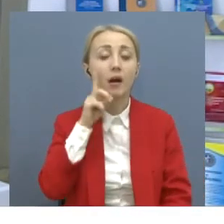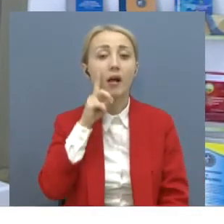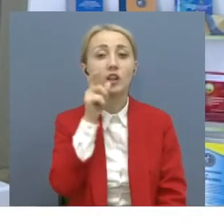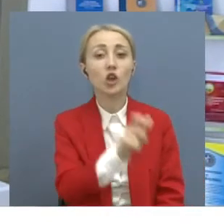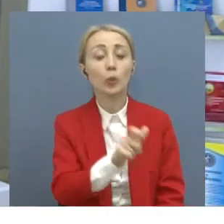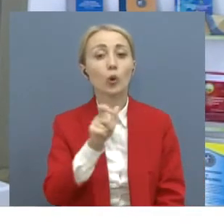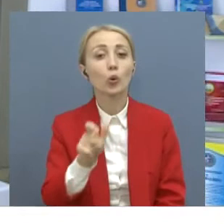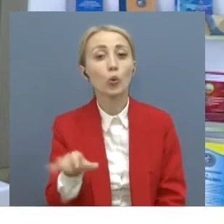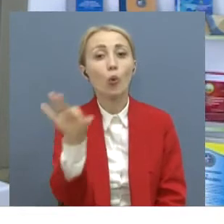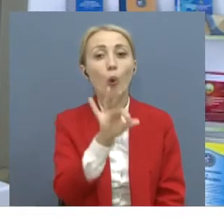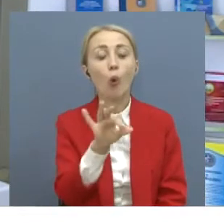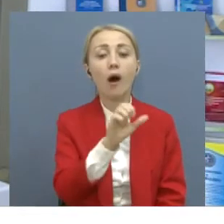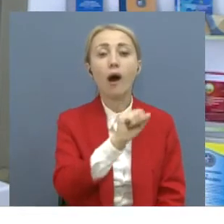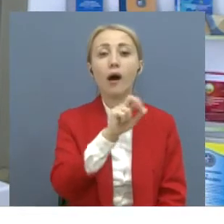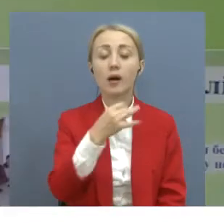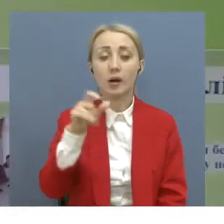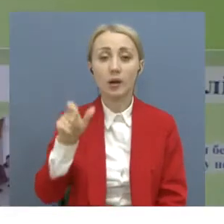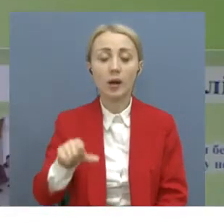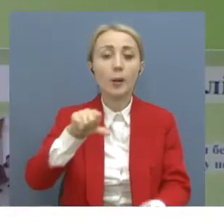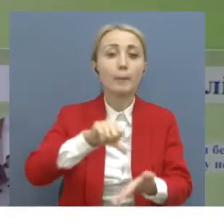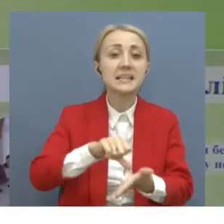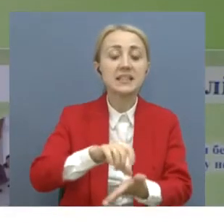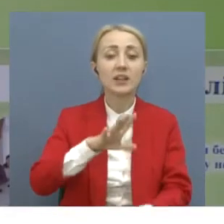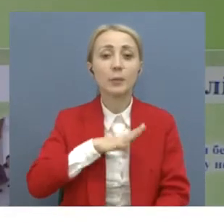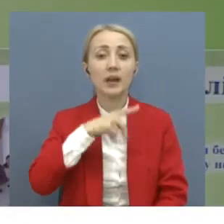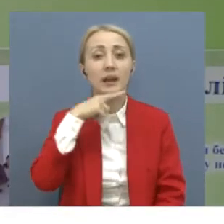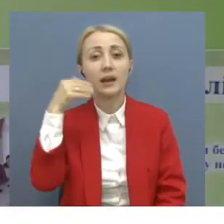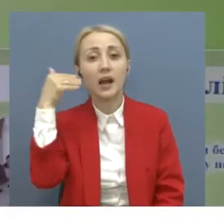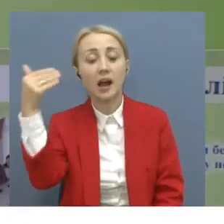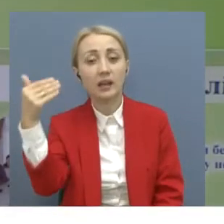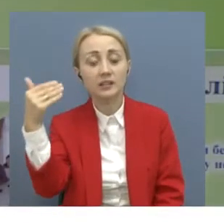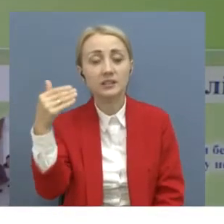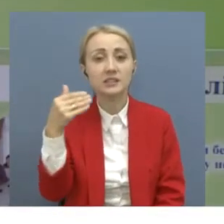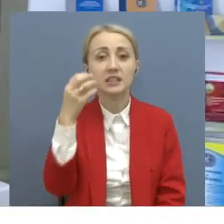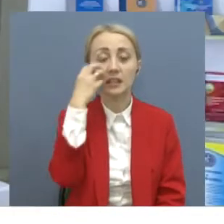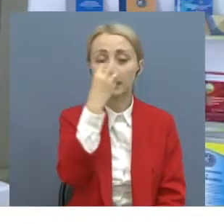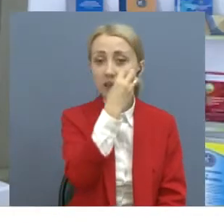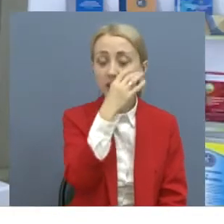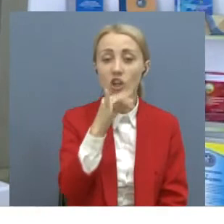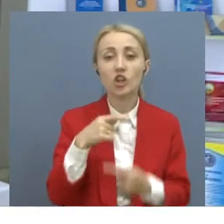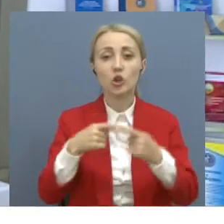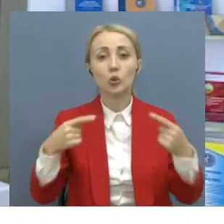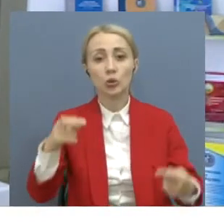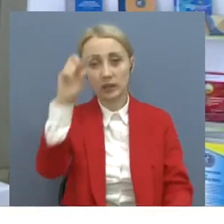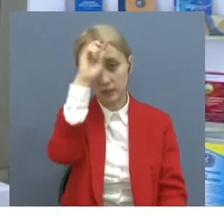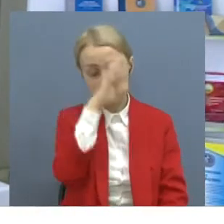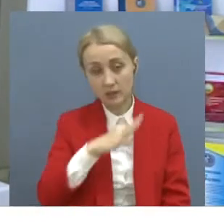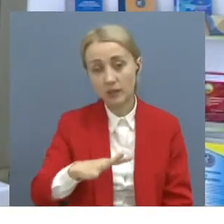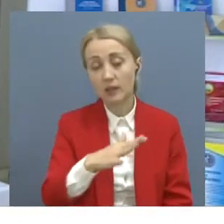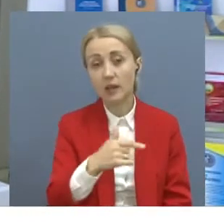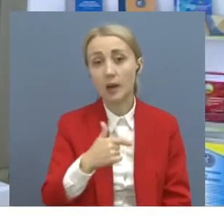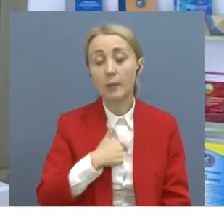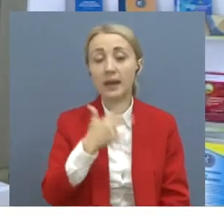насихаттау болып есептелінеді. Осыған орайластырылған конференциямызға Ресей Федерациясынан,